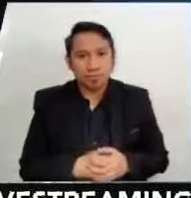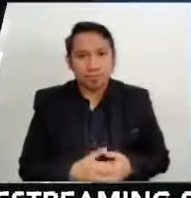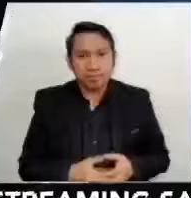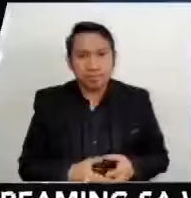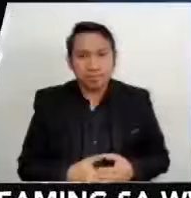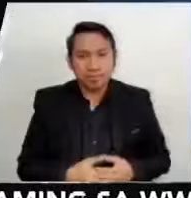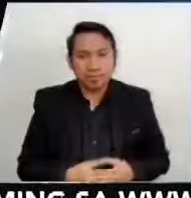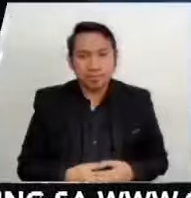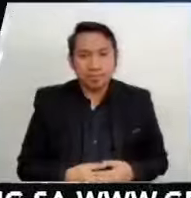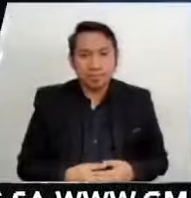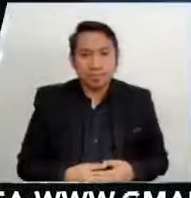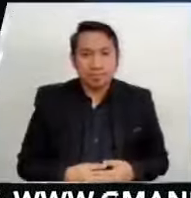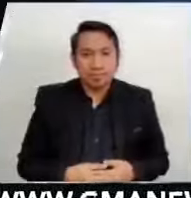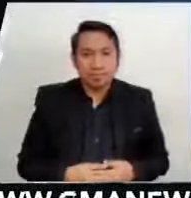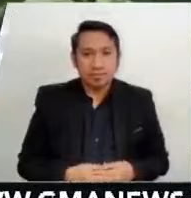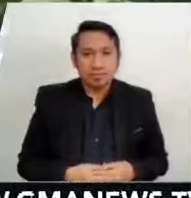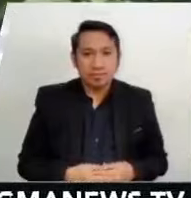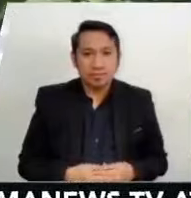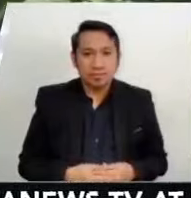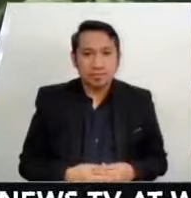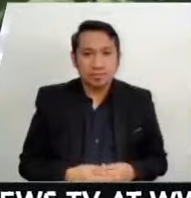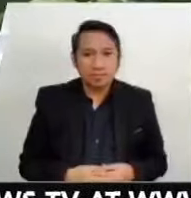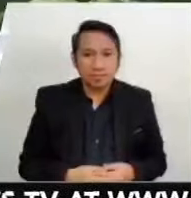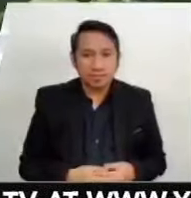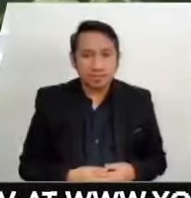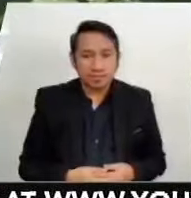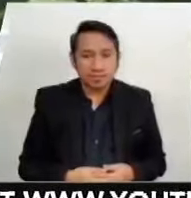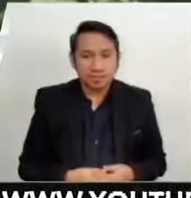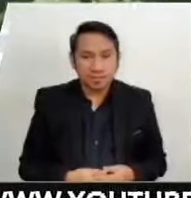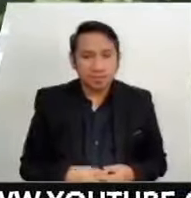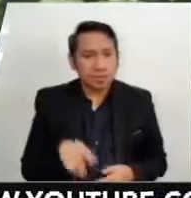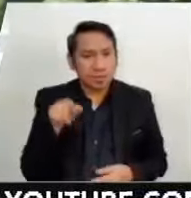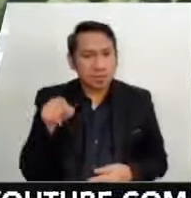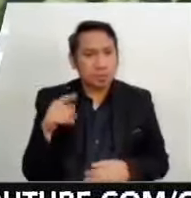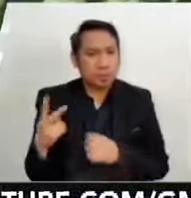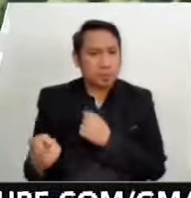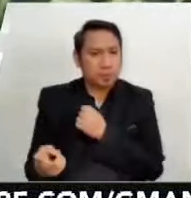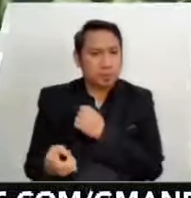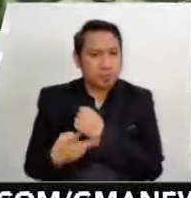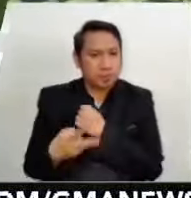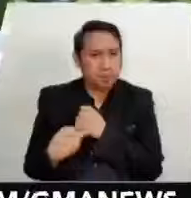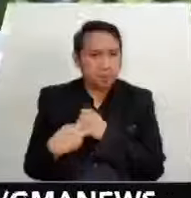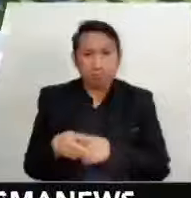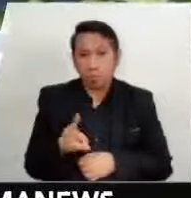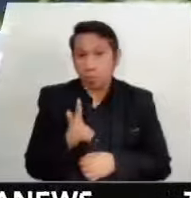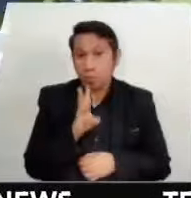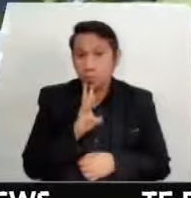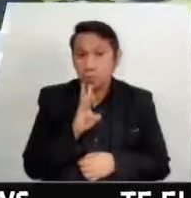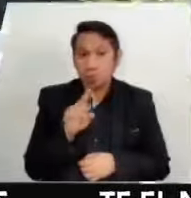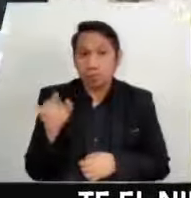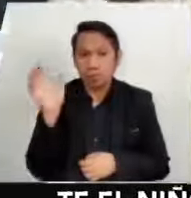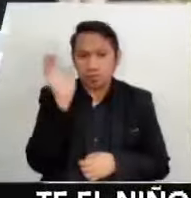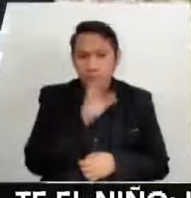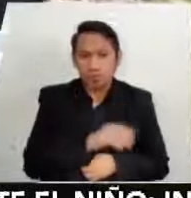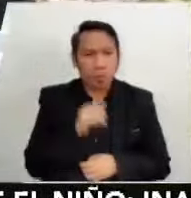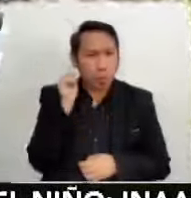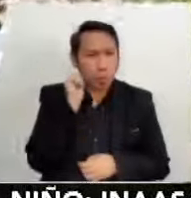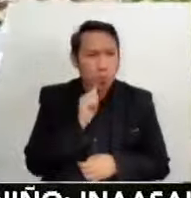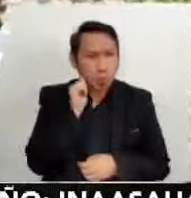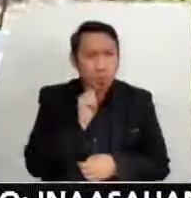City arawaraw nimb ng tubig ang residente sa Barangay AP sa Cebu City aon sa